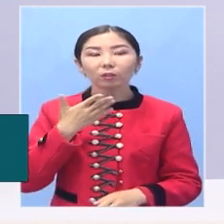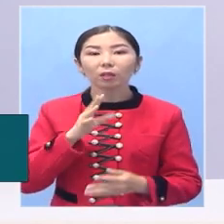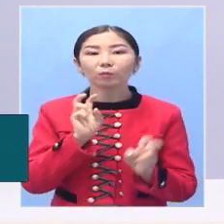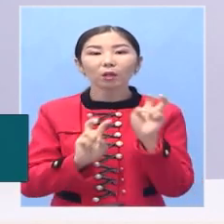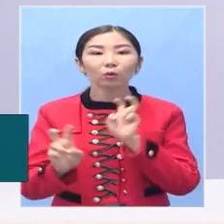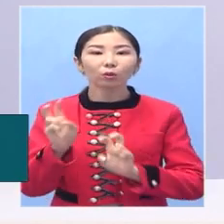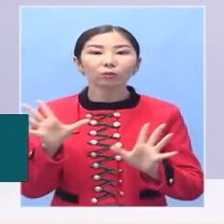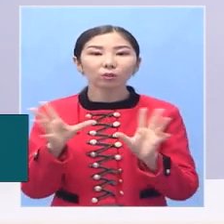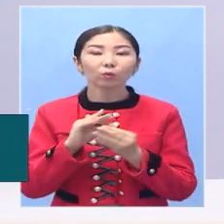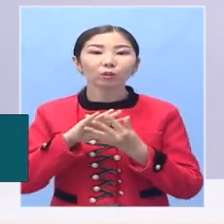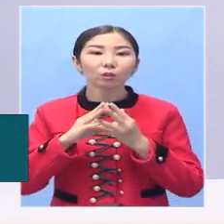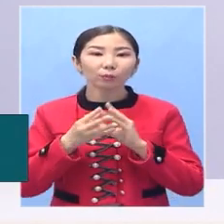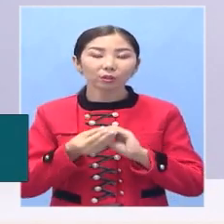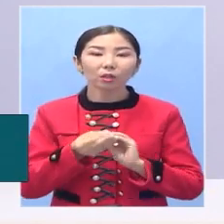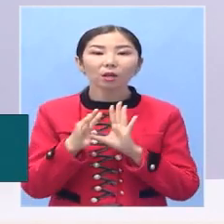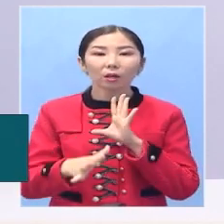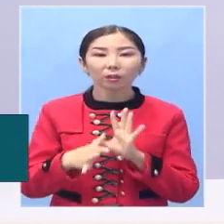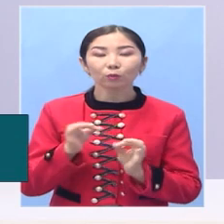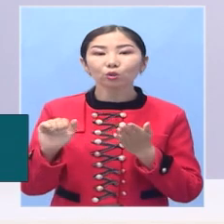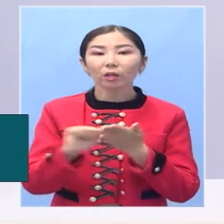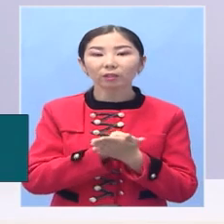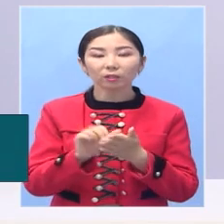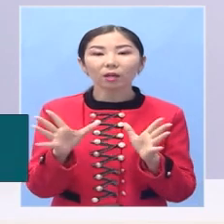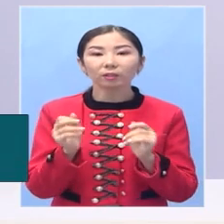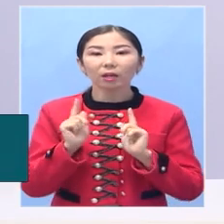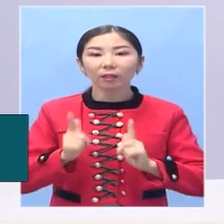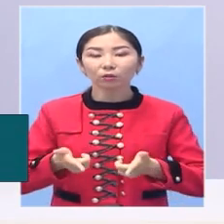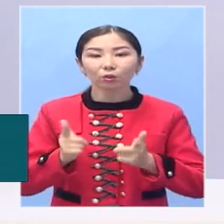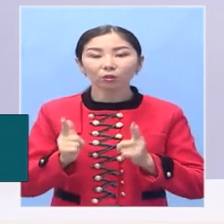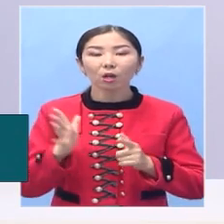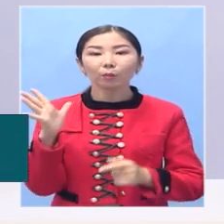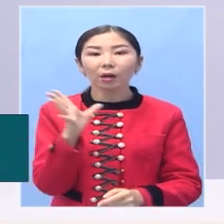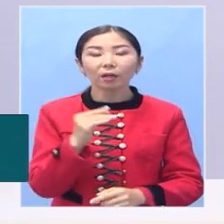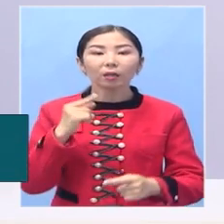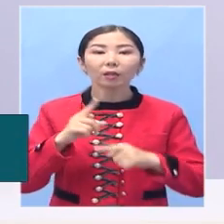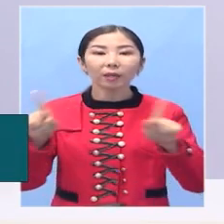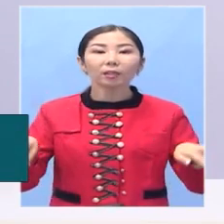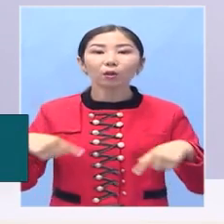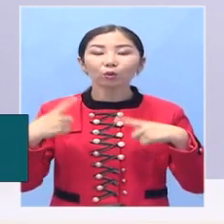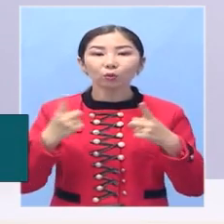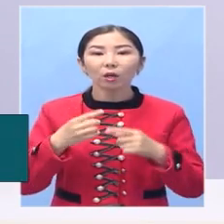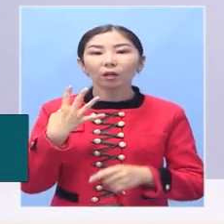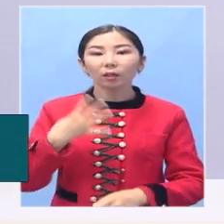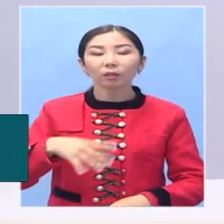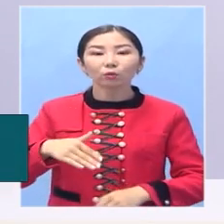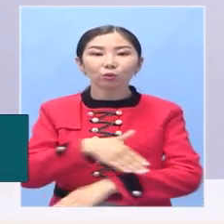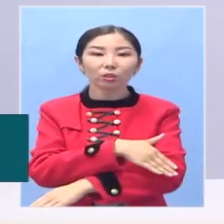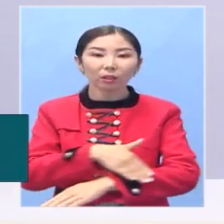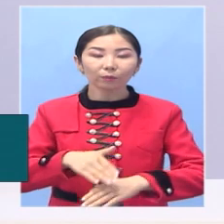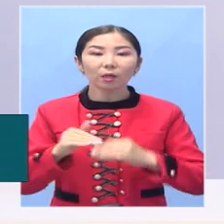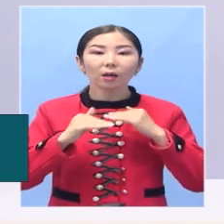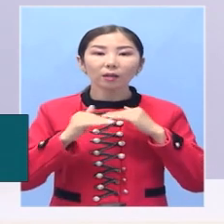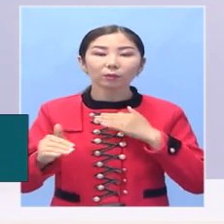алып жаңағы жобалық сметалық құжаттамасы дайын тұр. Олардың барлығы қайта құру. 40 көшеге